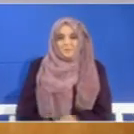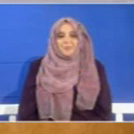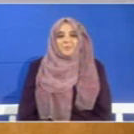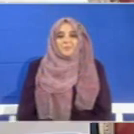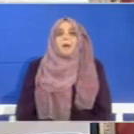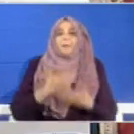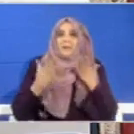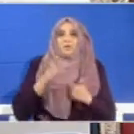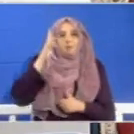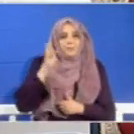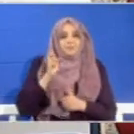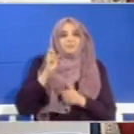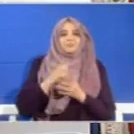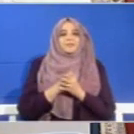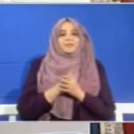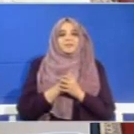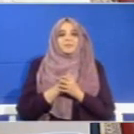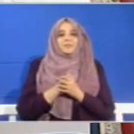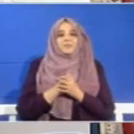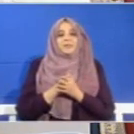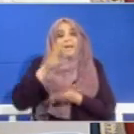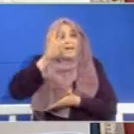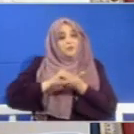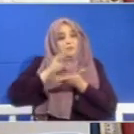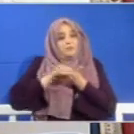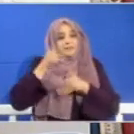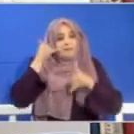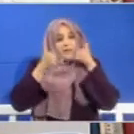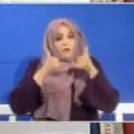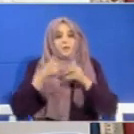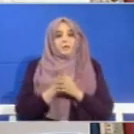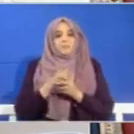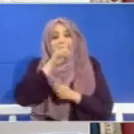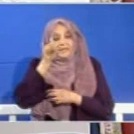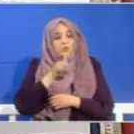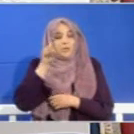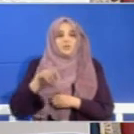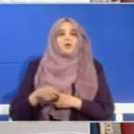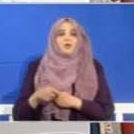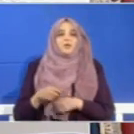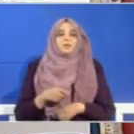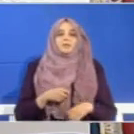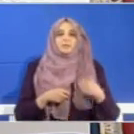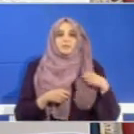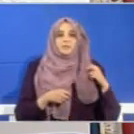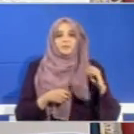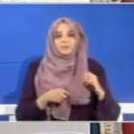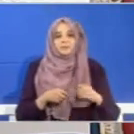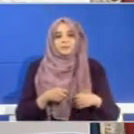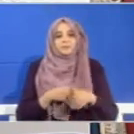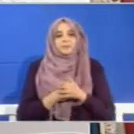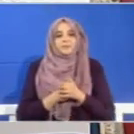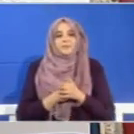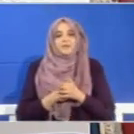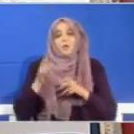نبدأ على بركة الله الشيخ مع زملائنا. نستقبل اتصالاتكم وأسئلتكم الفقهية والشرعية.